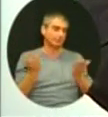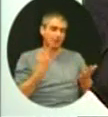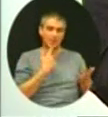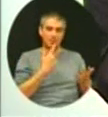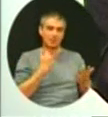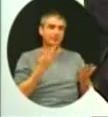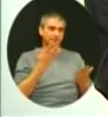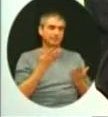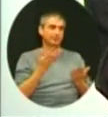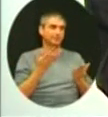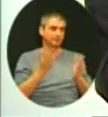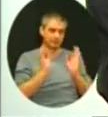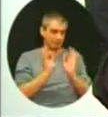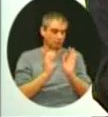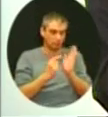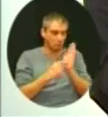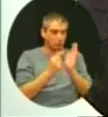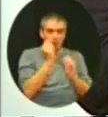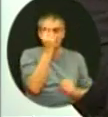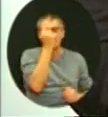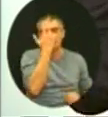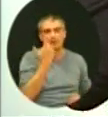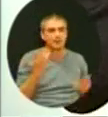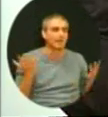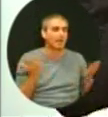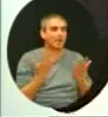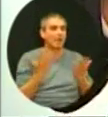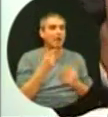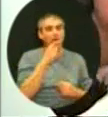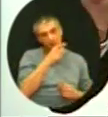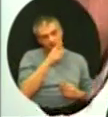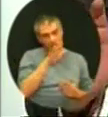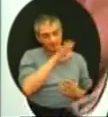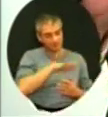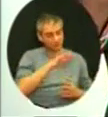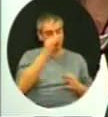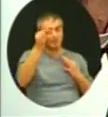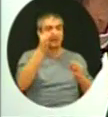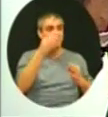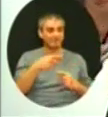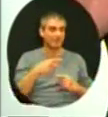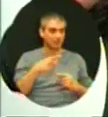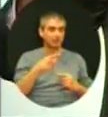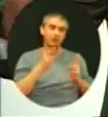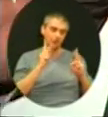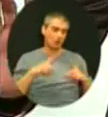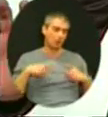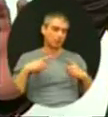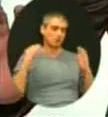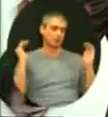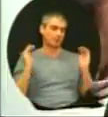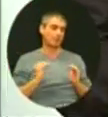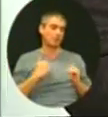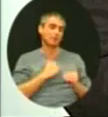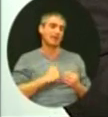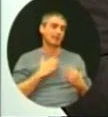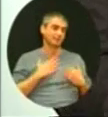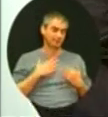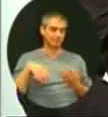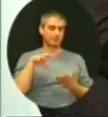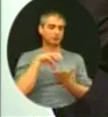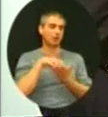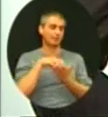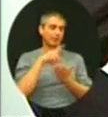וזה ממש דוגמה קטנה איך אתה באזור הפריפריה יכול לחיות פחות לצערי הרב מאזור